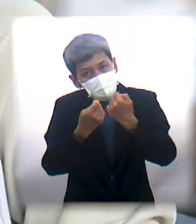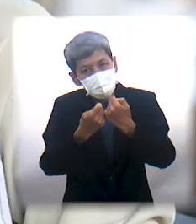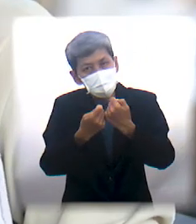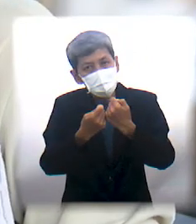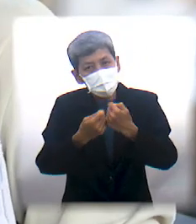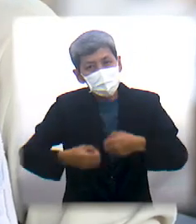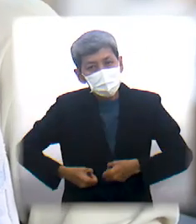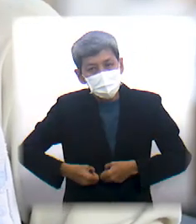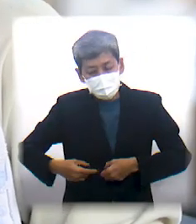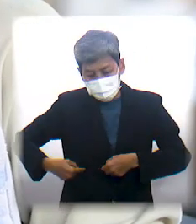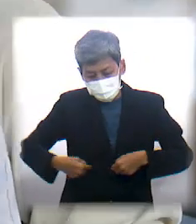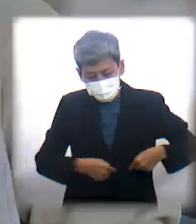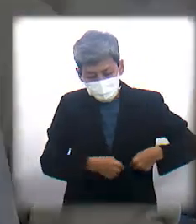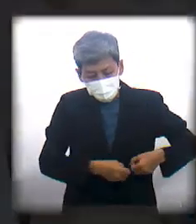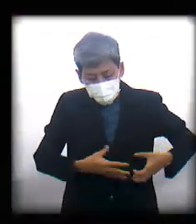แตกครับ